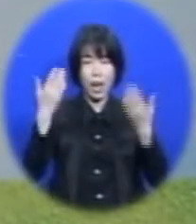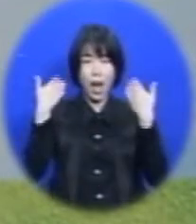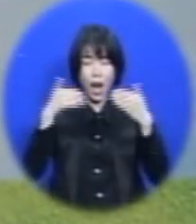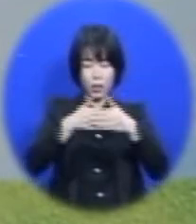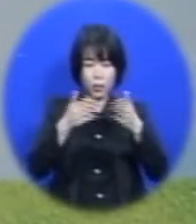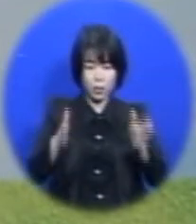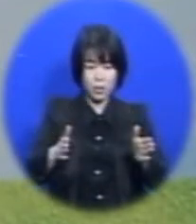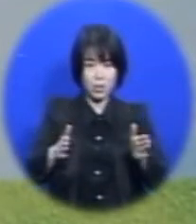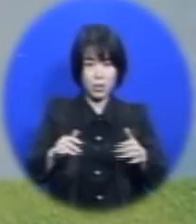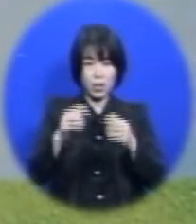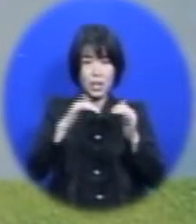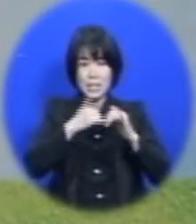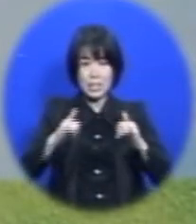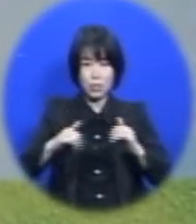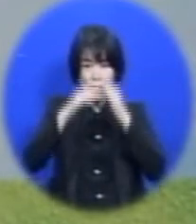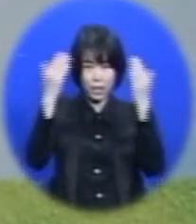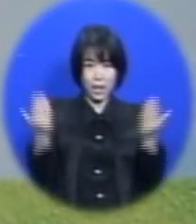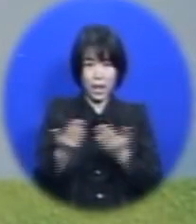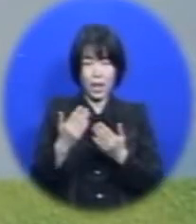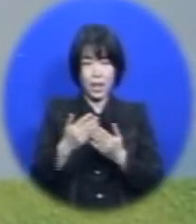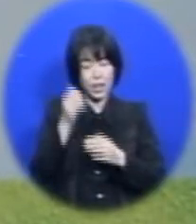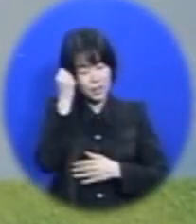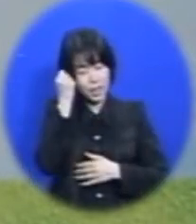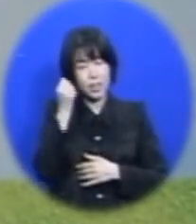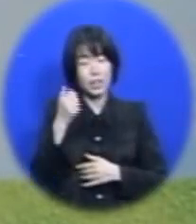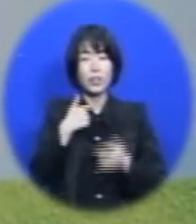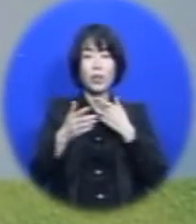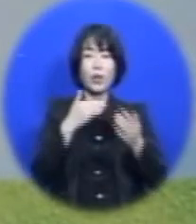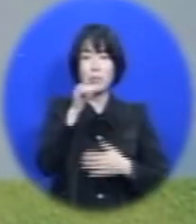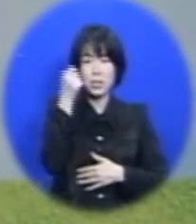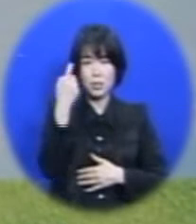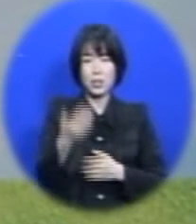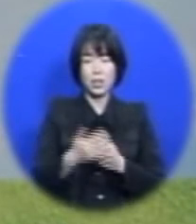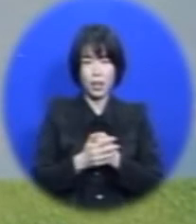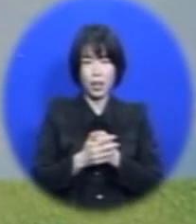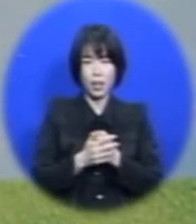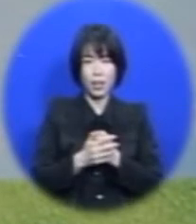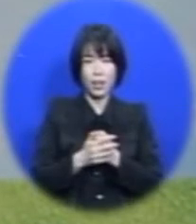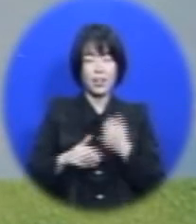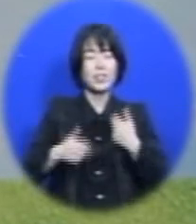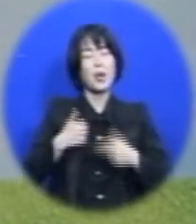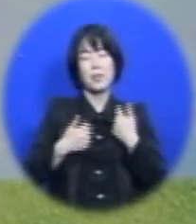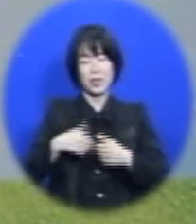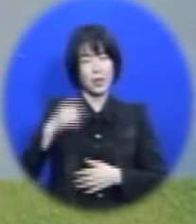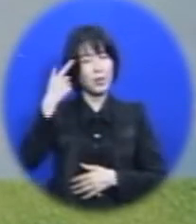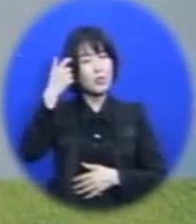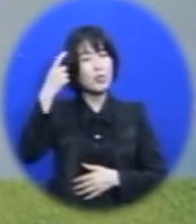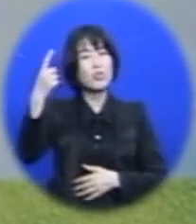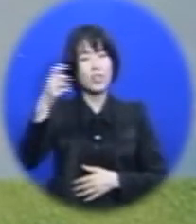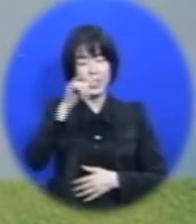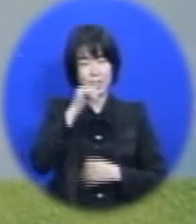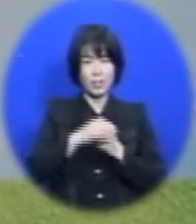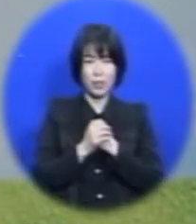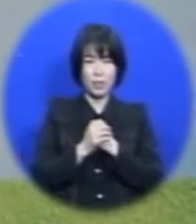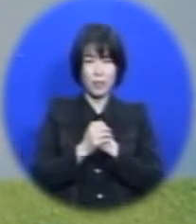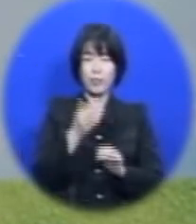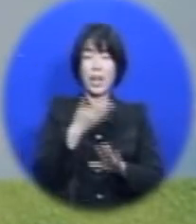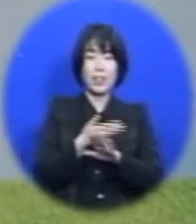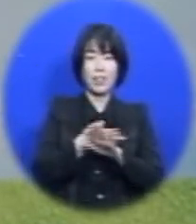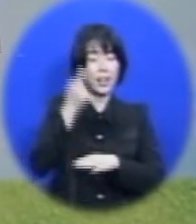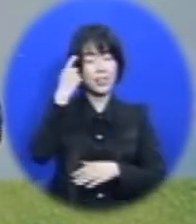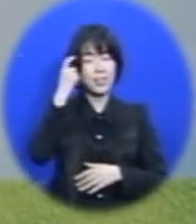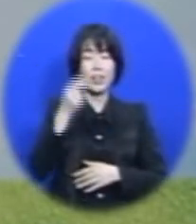함께 지내본 경험해 보셨어요? 해보시면 재밌어요. 추억이 있어요. 아주 다른 생각은